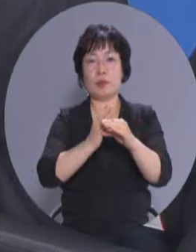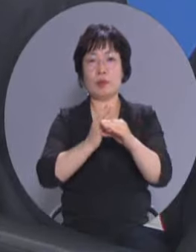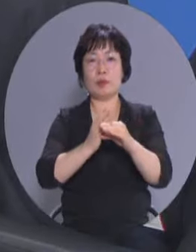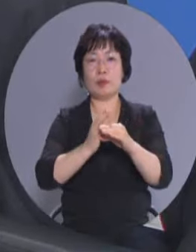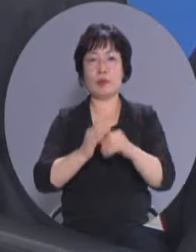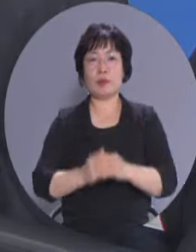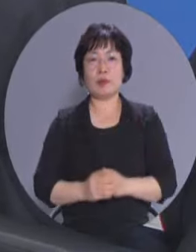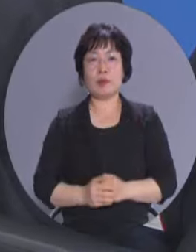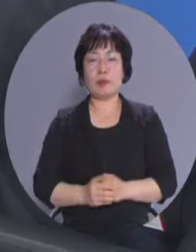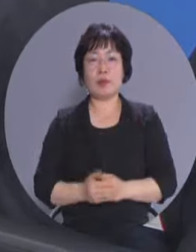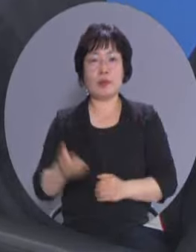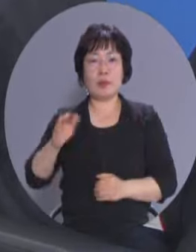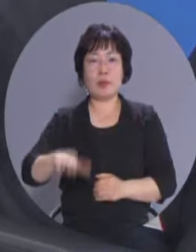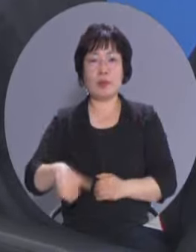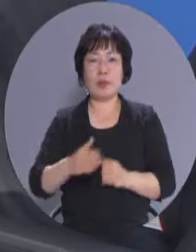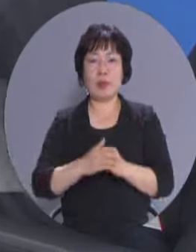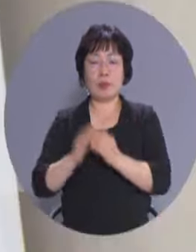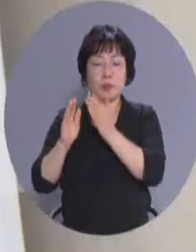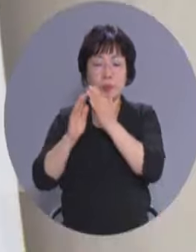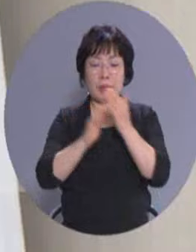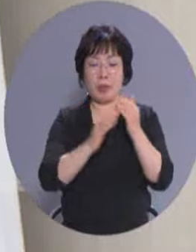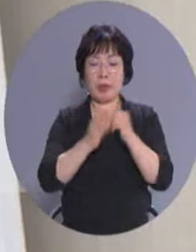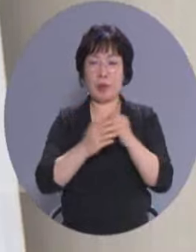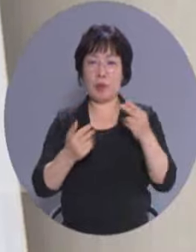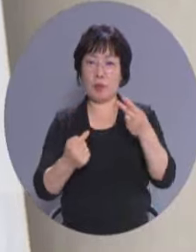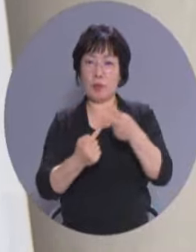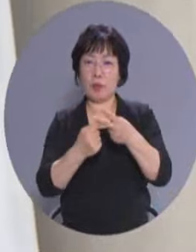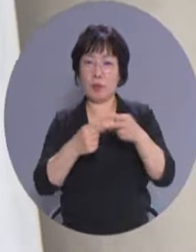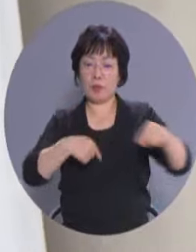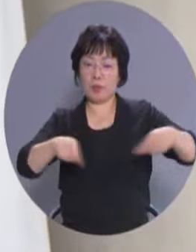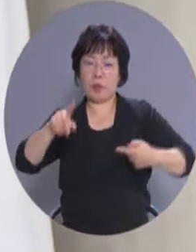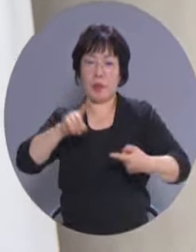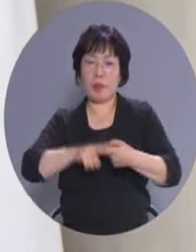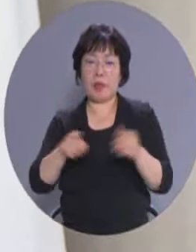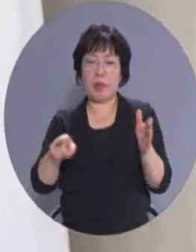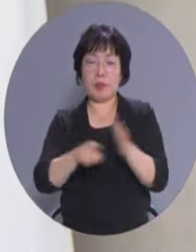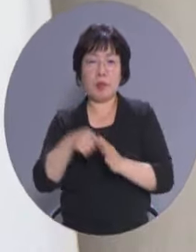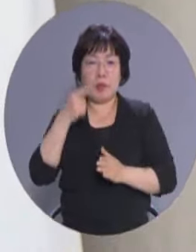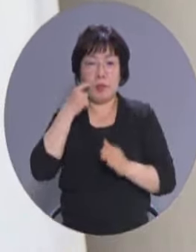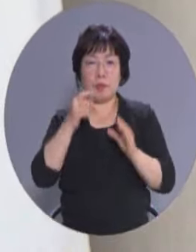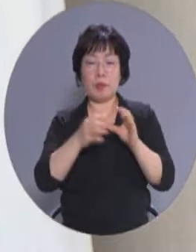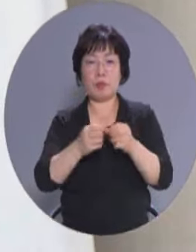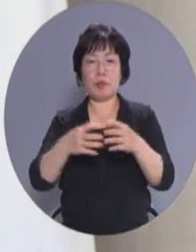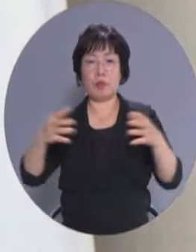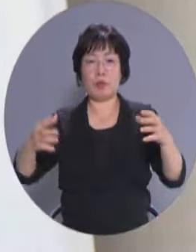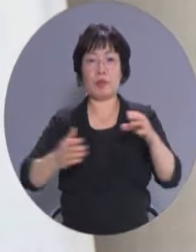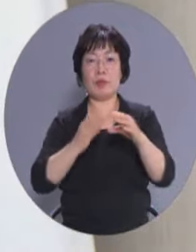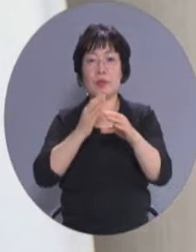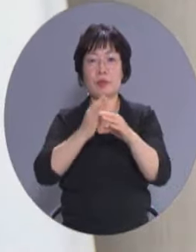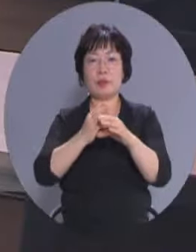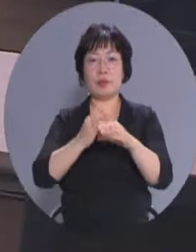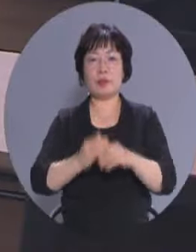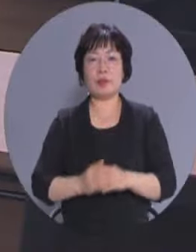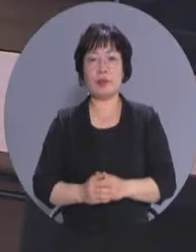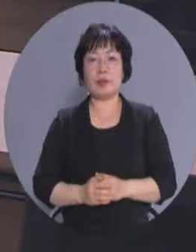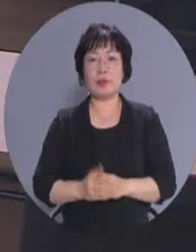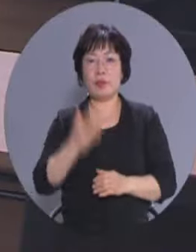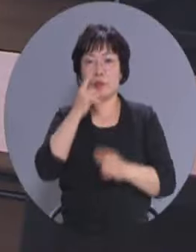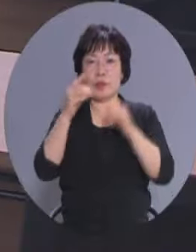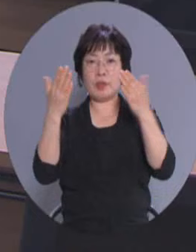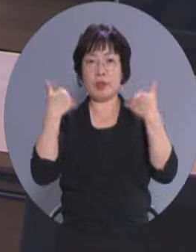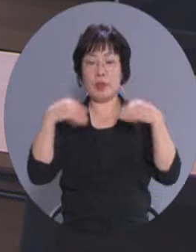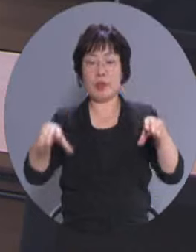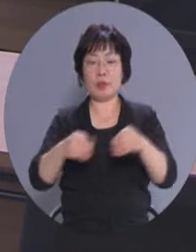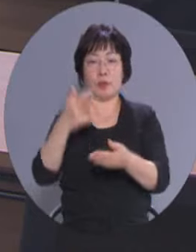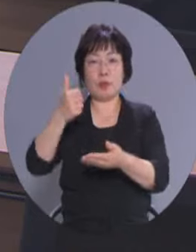협력해왔습니다. 하지만 그 이면에는 도 행정에 대한 불신이 계속 증폭해왔던 것으로 드러났습니다. 순천대